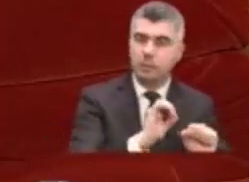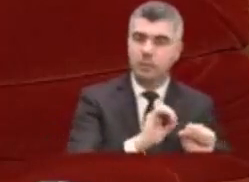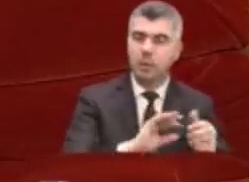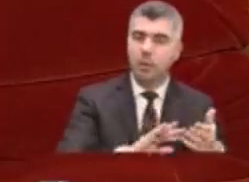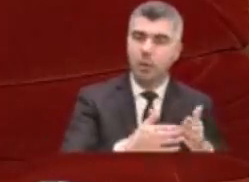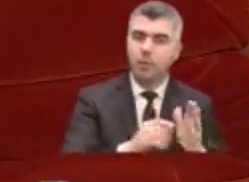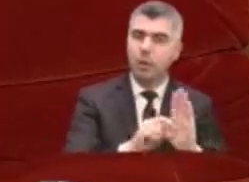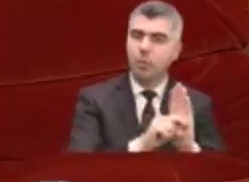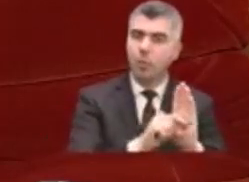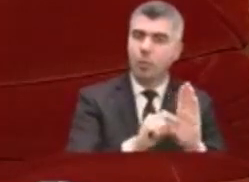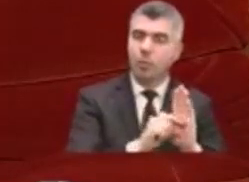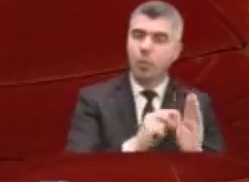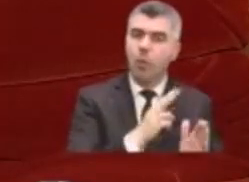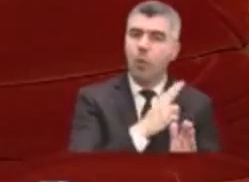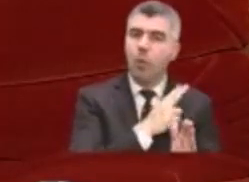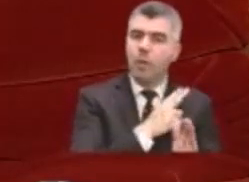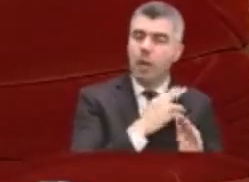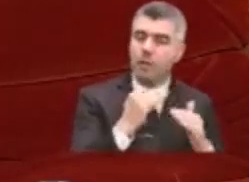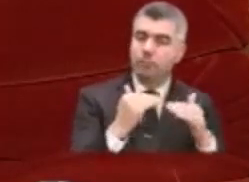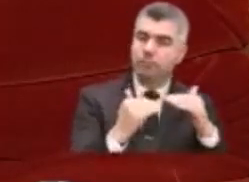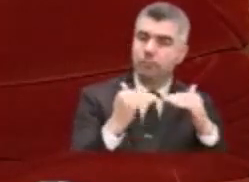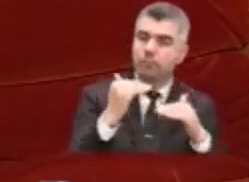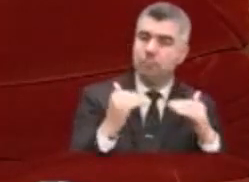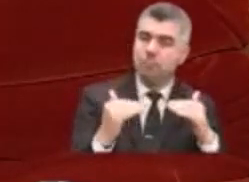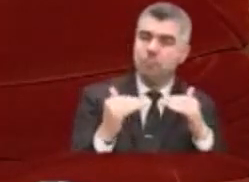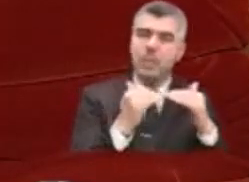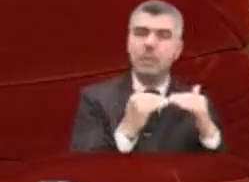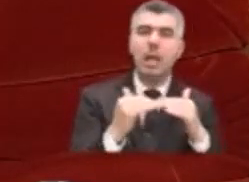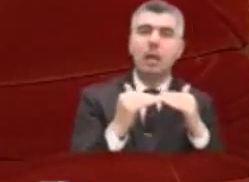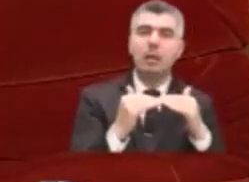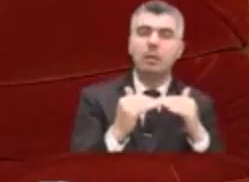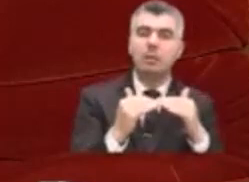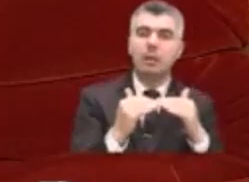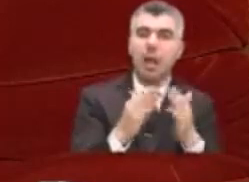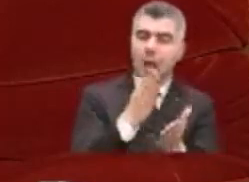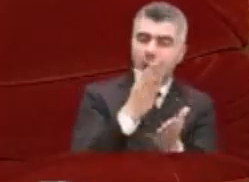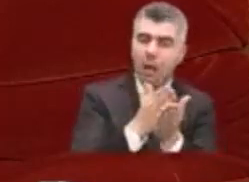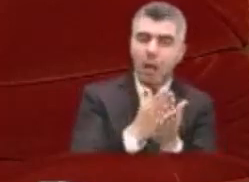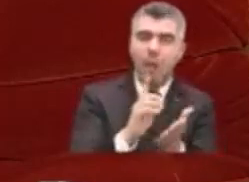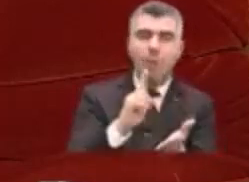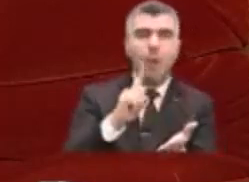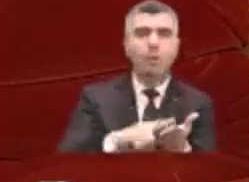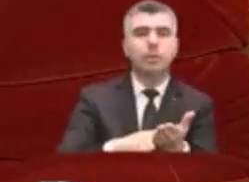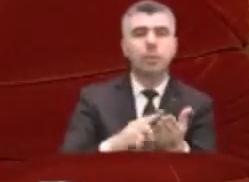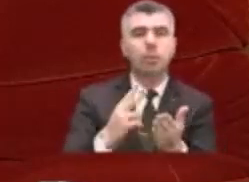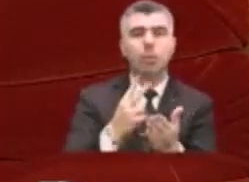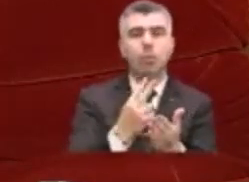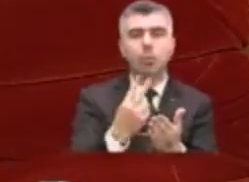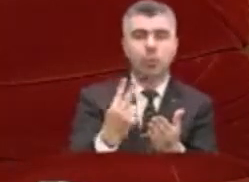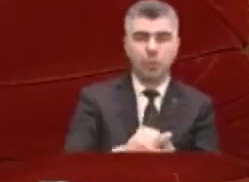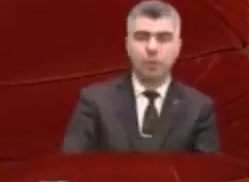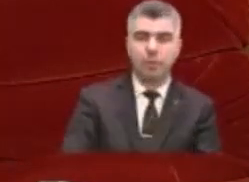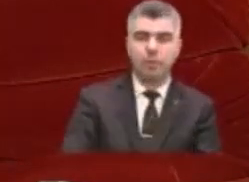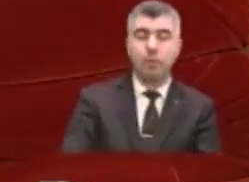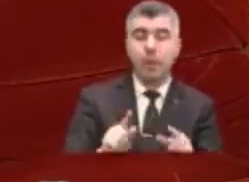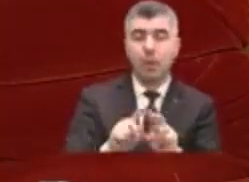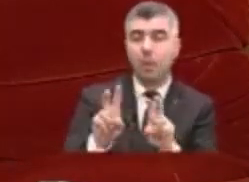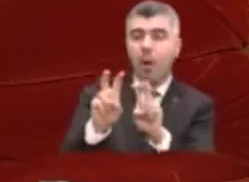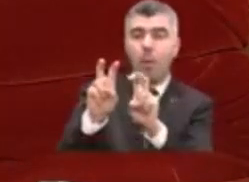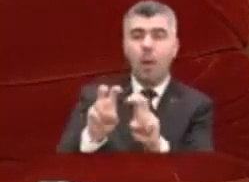الموضوع في توازن بين الحقوق والواجبات. فقرارات التوقيف المؤقت